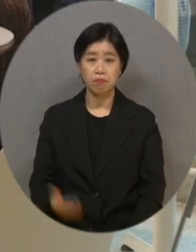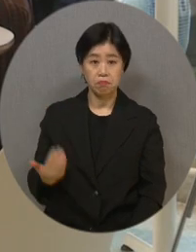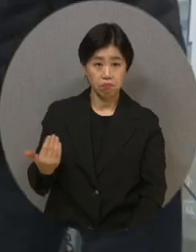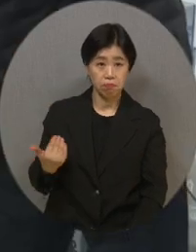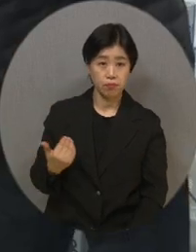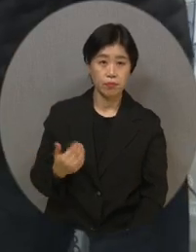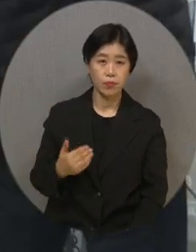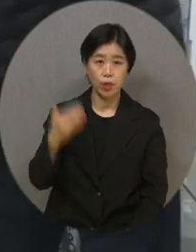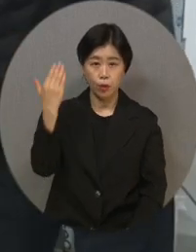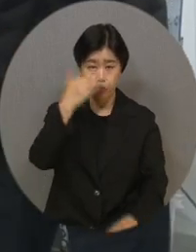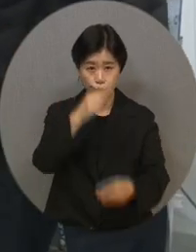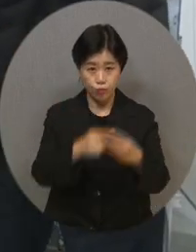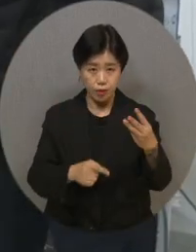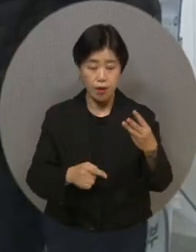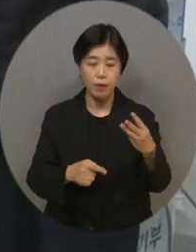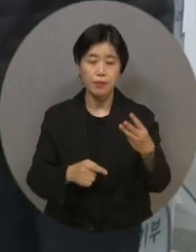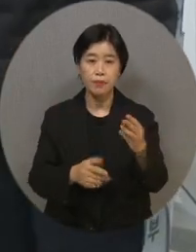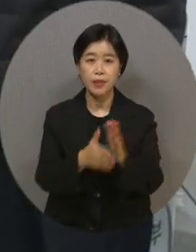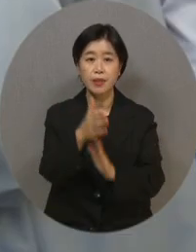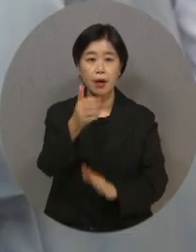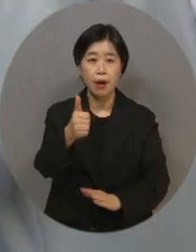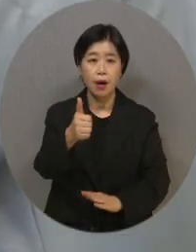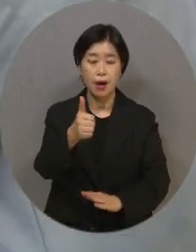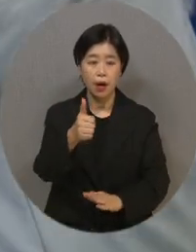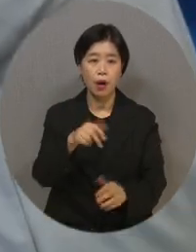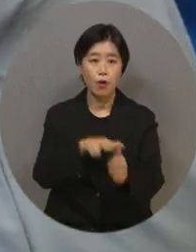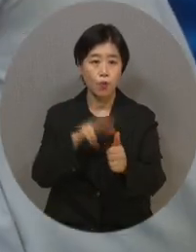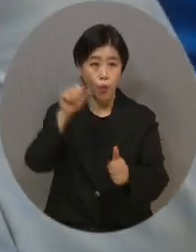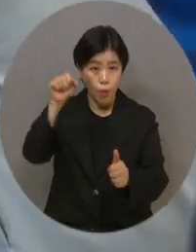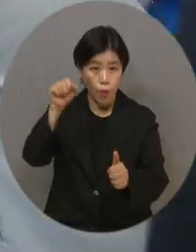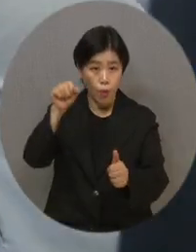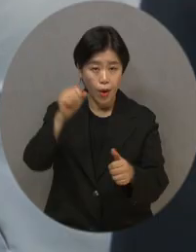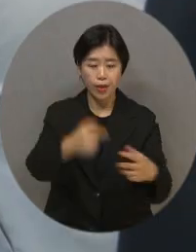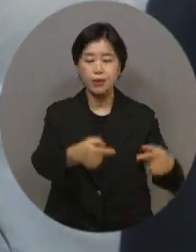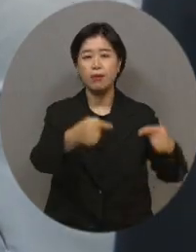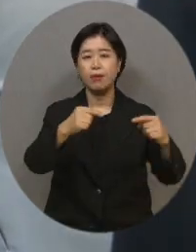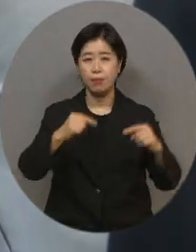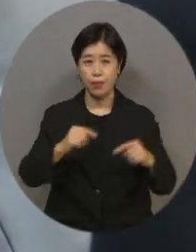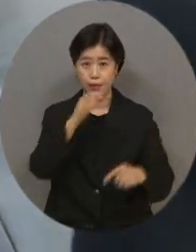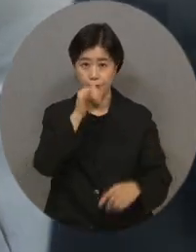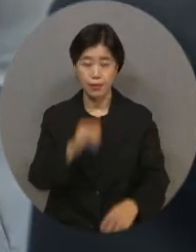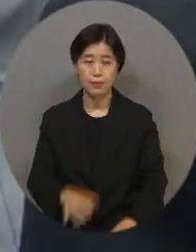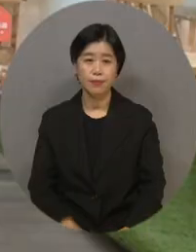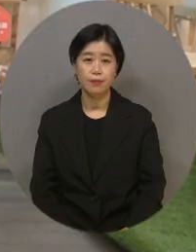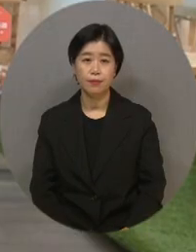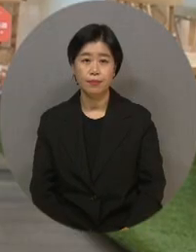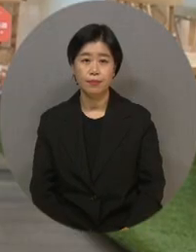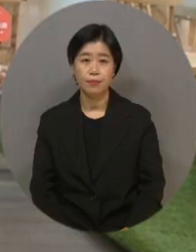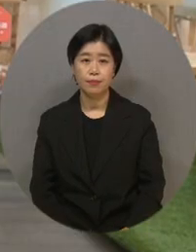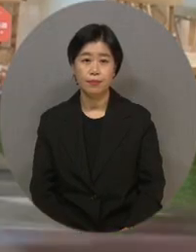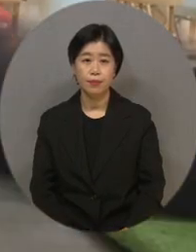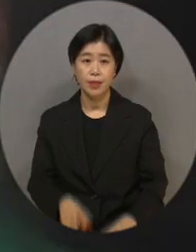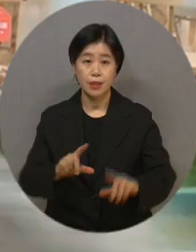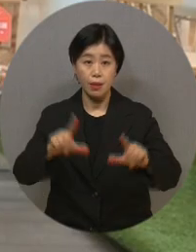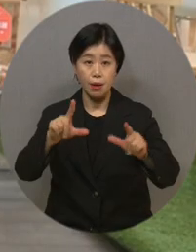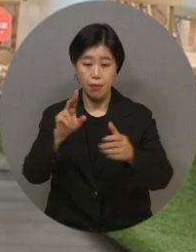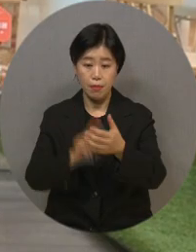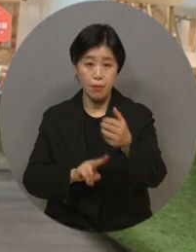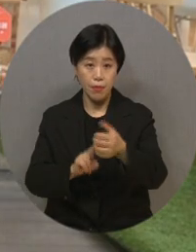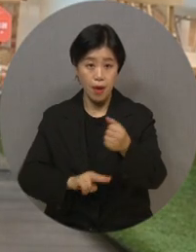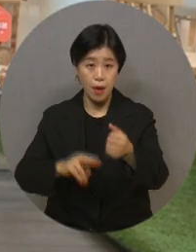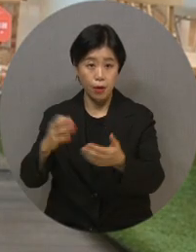후보도 뜻깊은 행사 소식을 듣고 호떡 판매 후원 행사에 동참했습니다. 이날 판매한